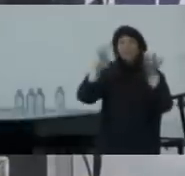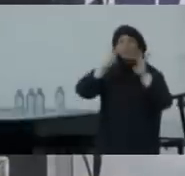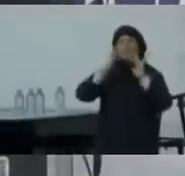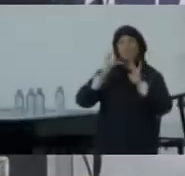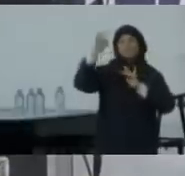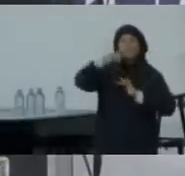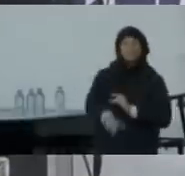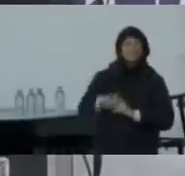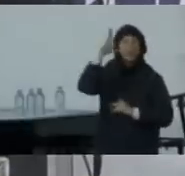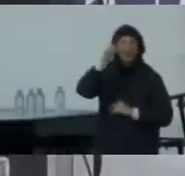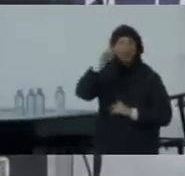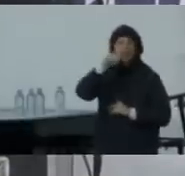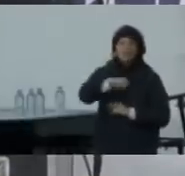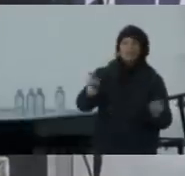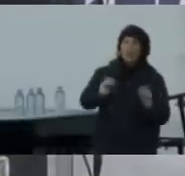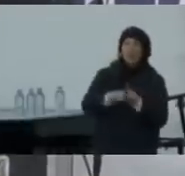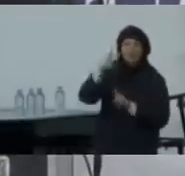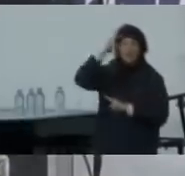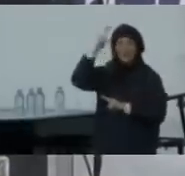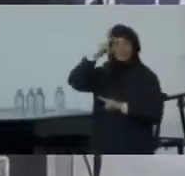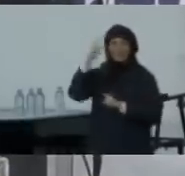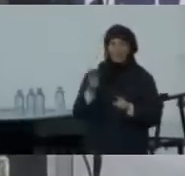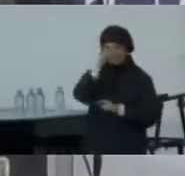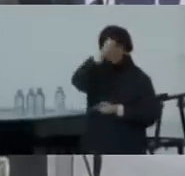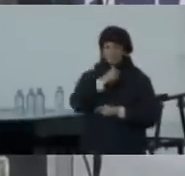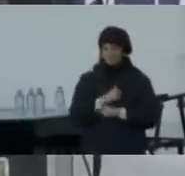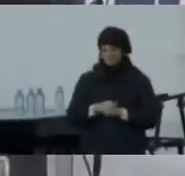la religione. Deve essere...